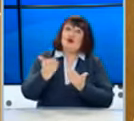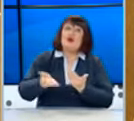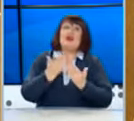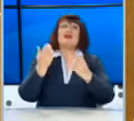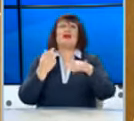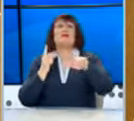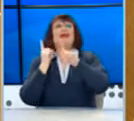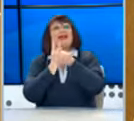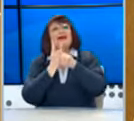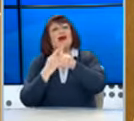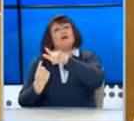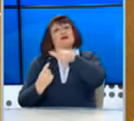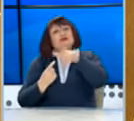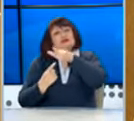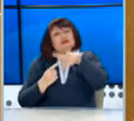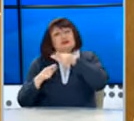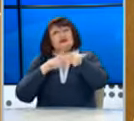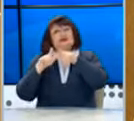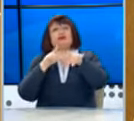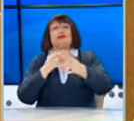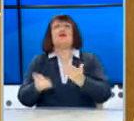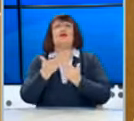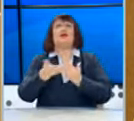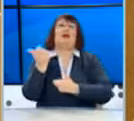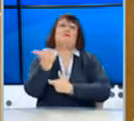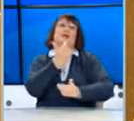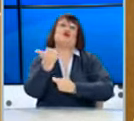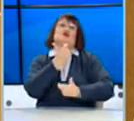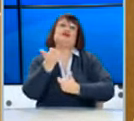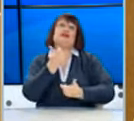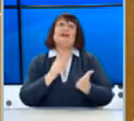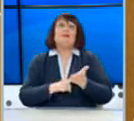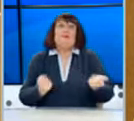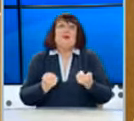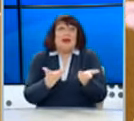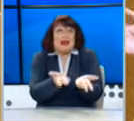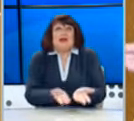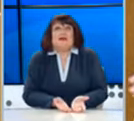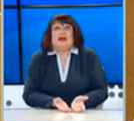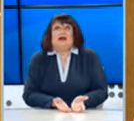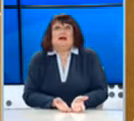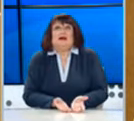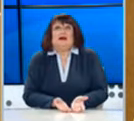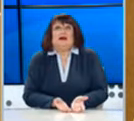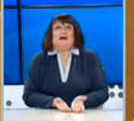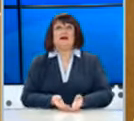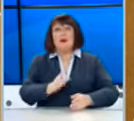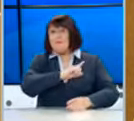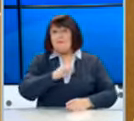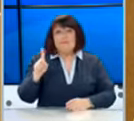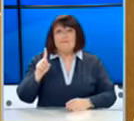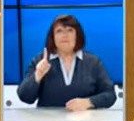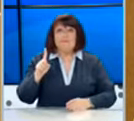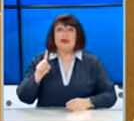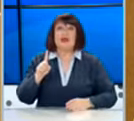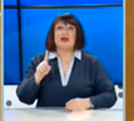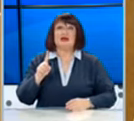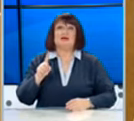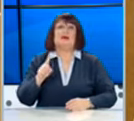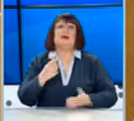μέσα. Και εν πάση περιπτώσει, κάτι πρέπει να γίνει για να μην σταματούν πλέον οι πυρκαγιές στη